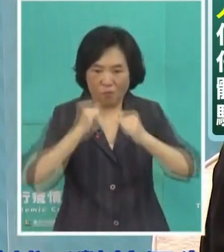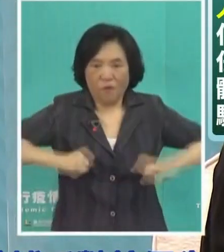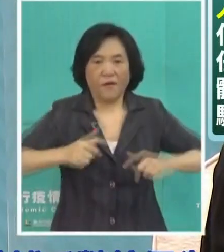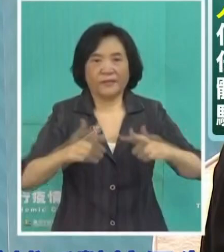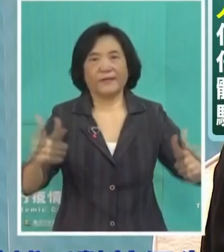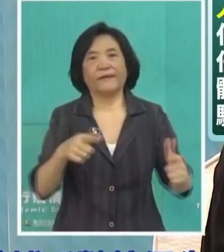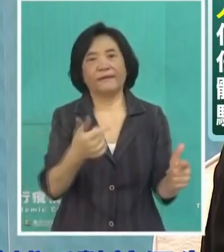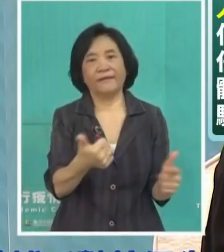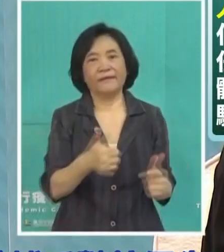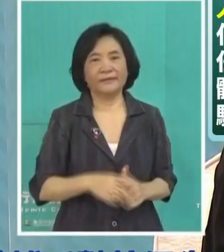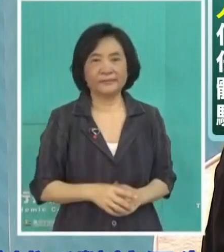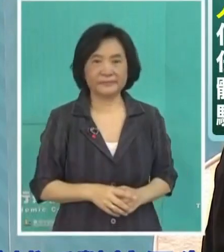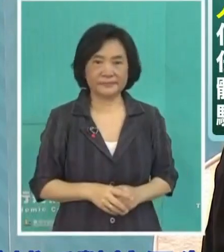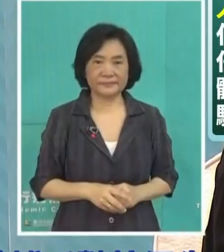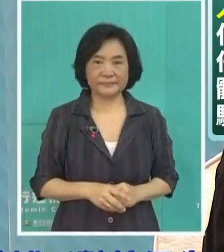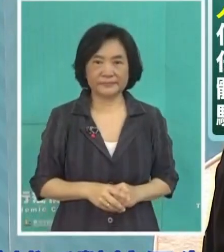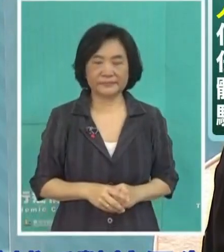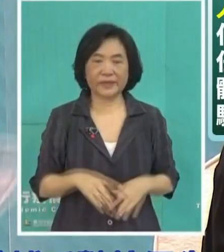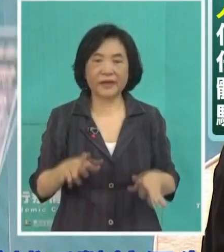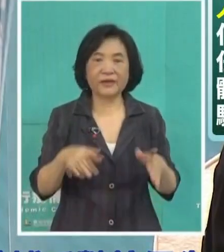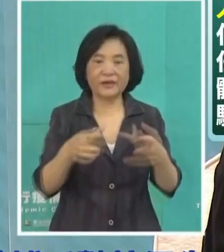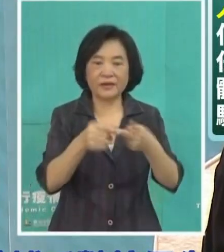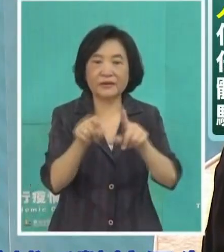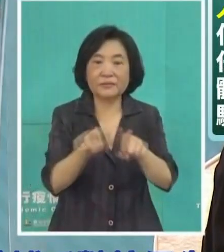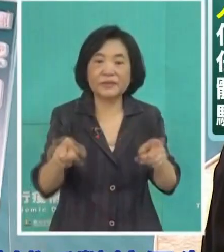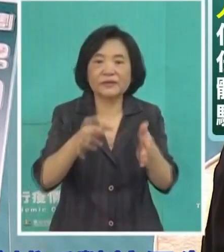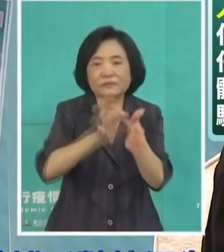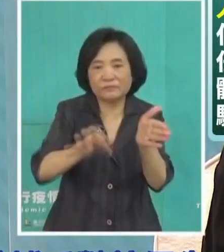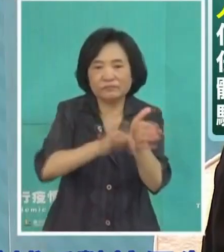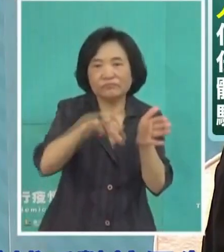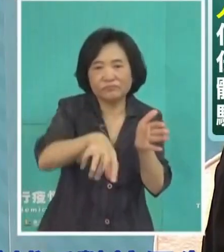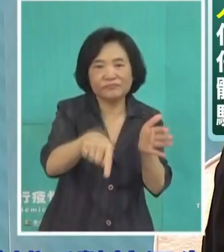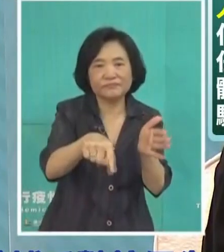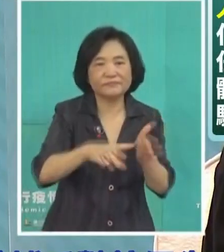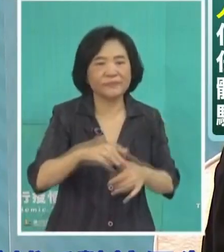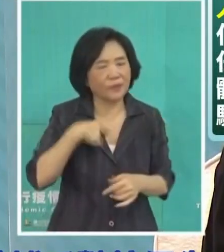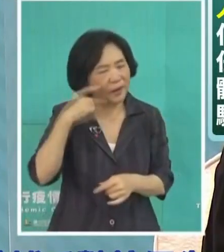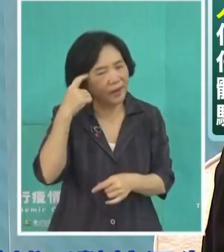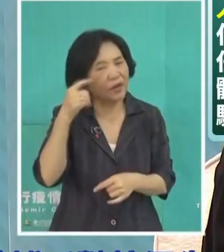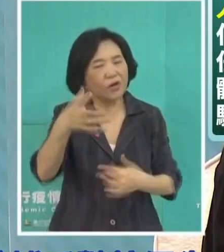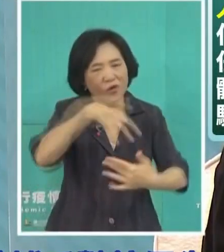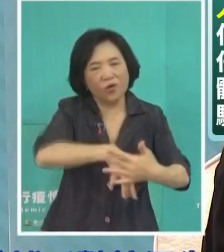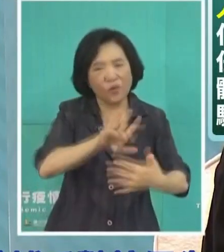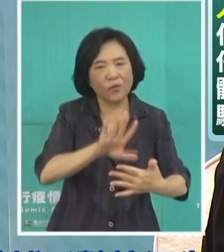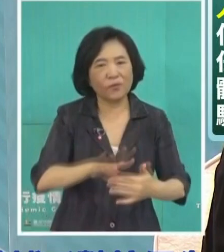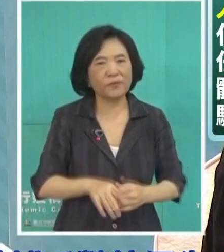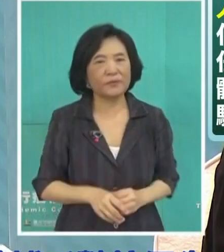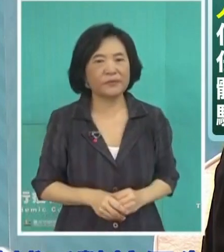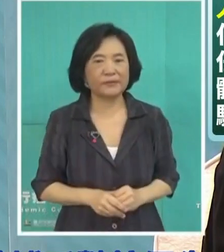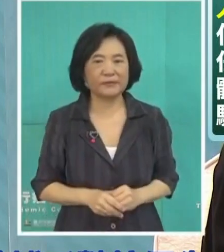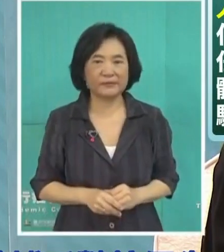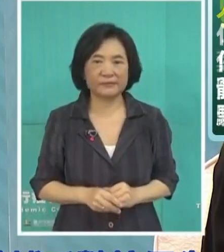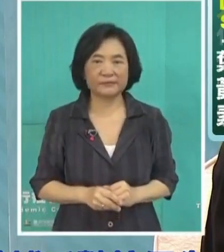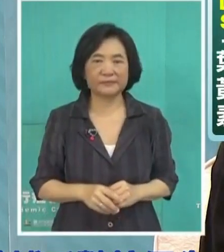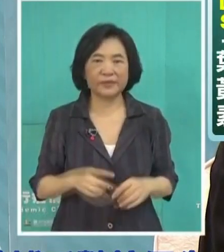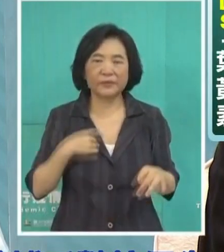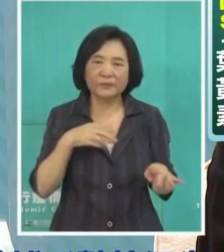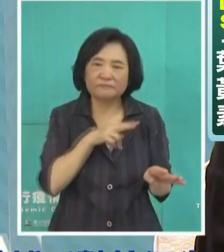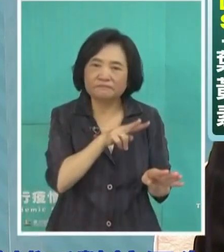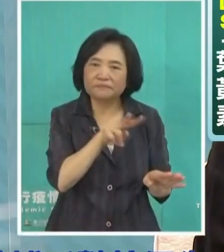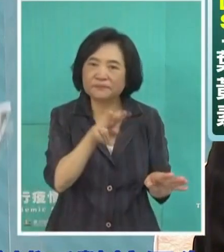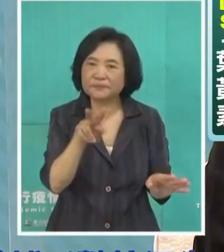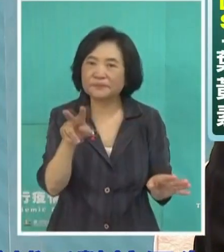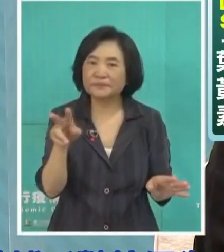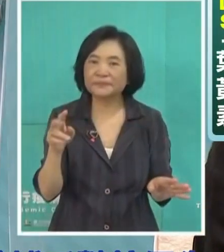大。和平篮球馆也是一个考量的，事实上，我们看一看，你知道，